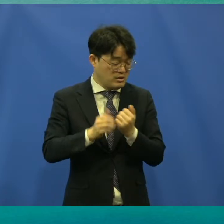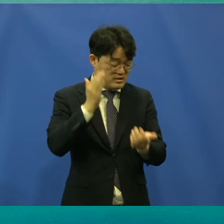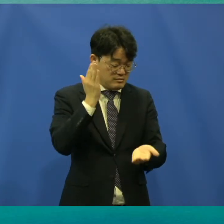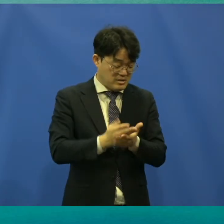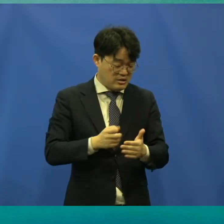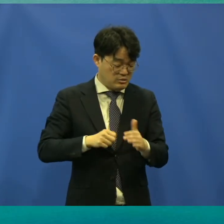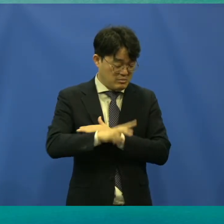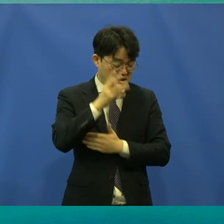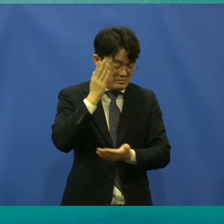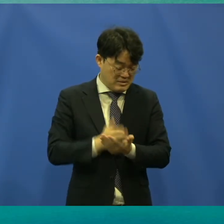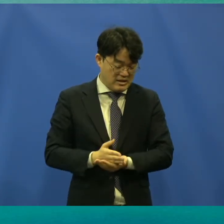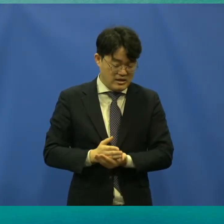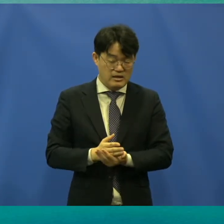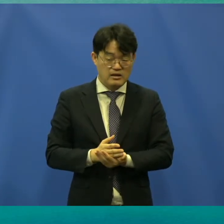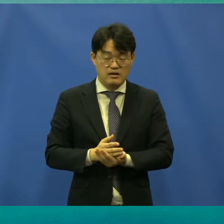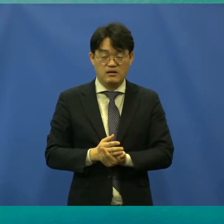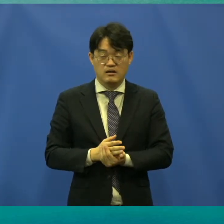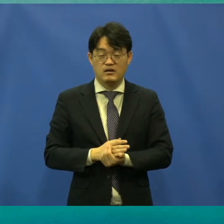났습니다.